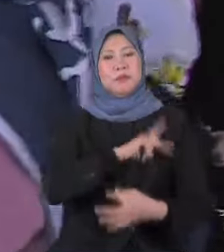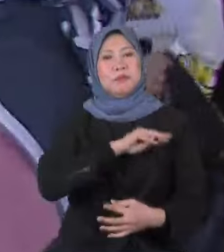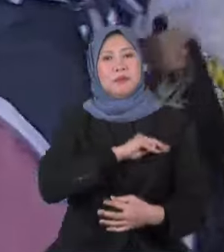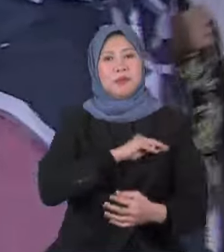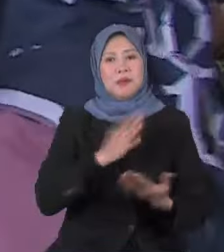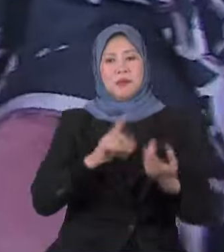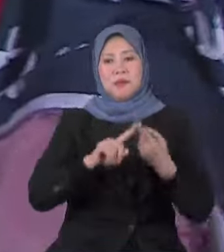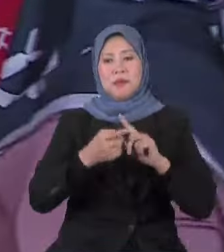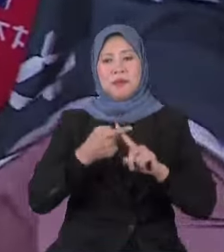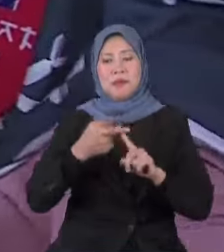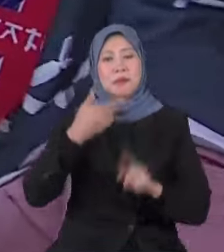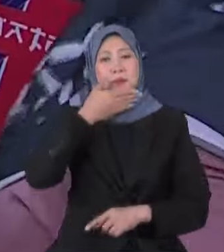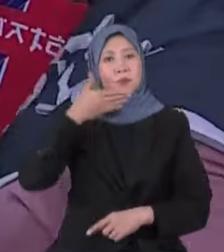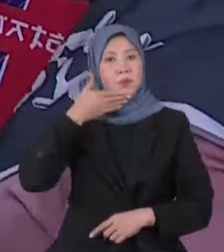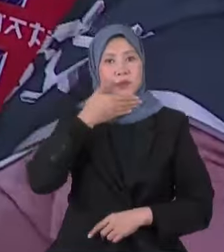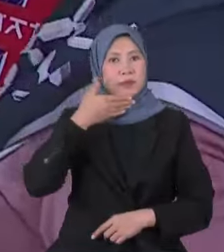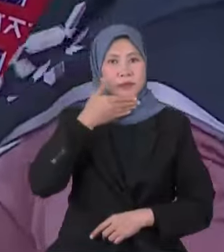hidup rakan muda.